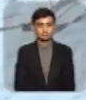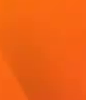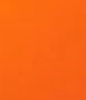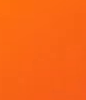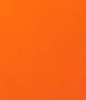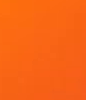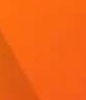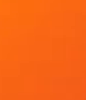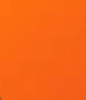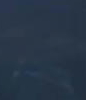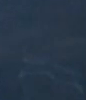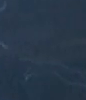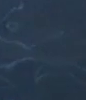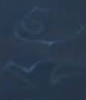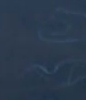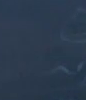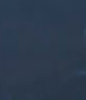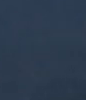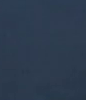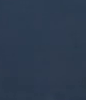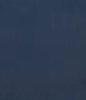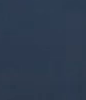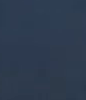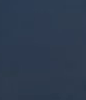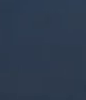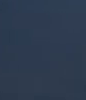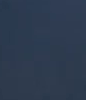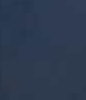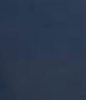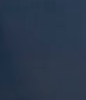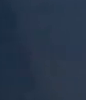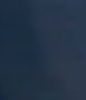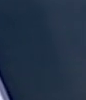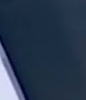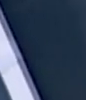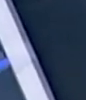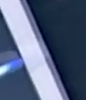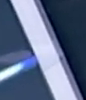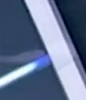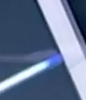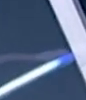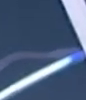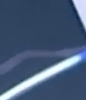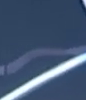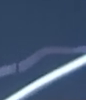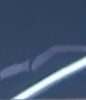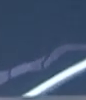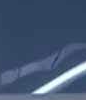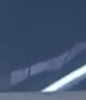облысы. Ең маңызды жаңалықтардан хабардар болыңыз, жаңа бейне жазбаларды өткізіп алмау үшін